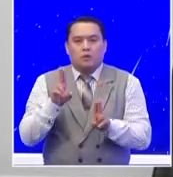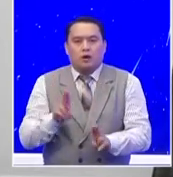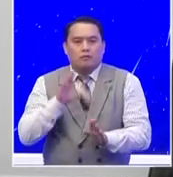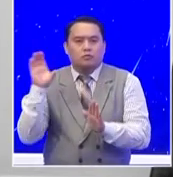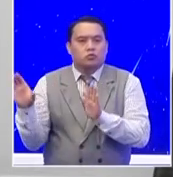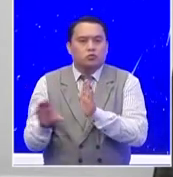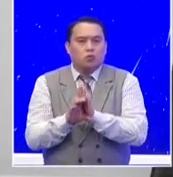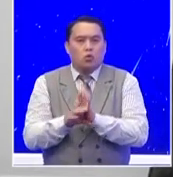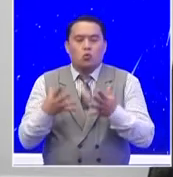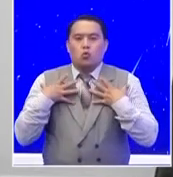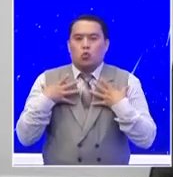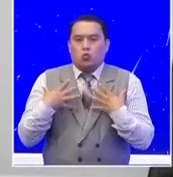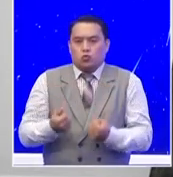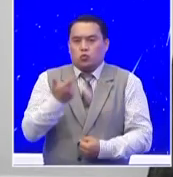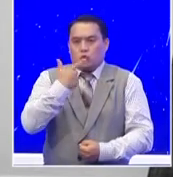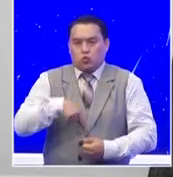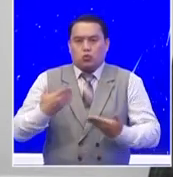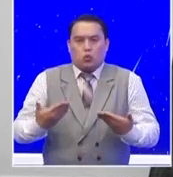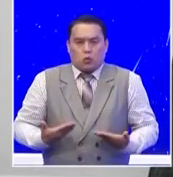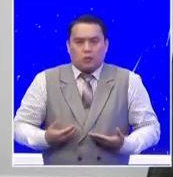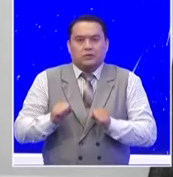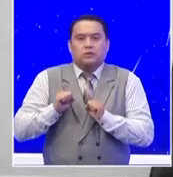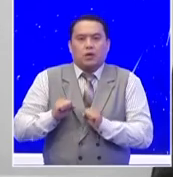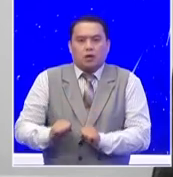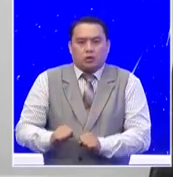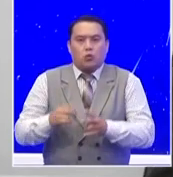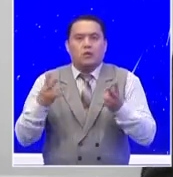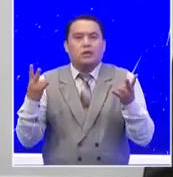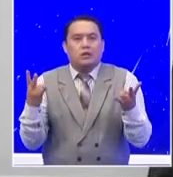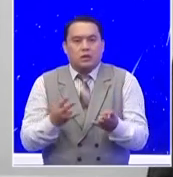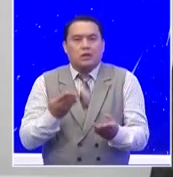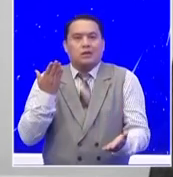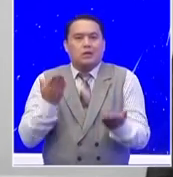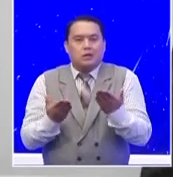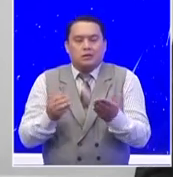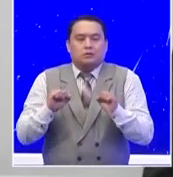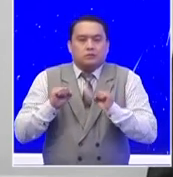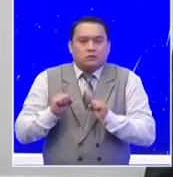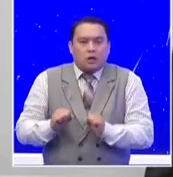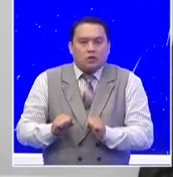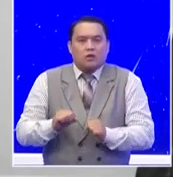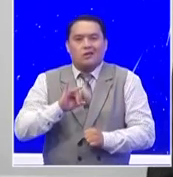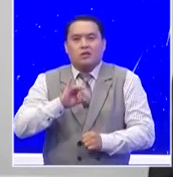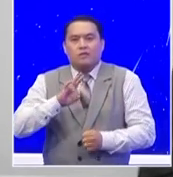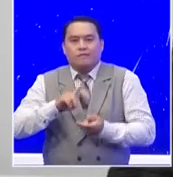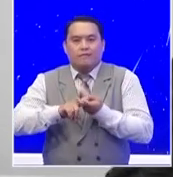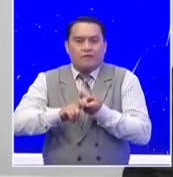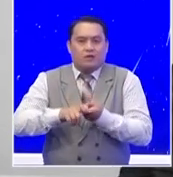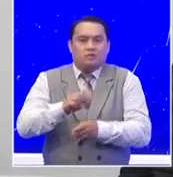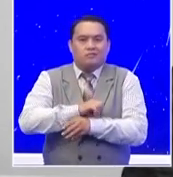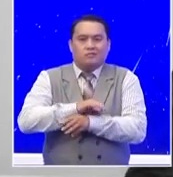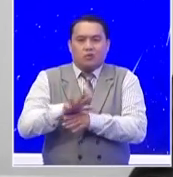Өзіңізді, денсаулығыңызды, өзіңіздің өміріңізді сақтау үшін керек. Егер осыны тез сақтап, мына вирустың мына шынжырын